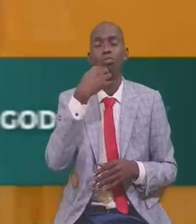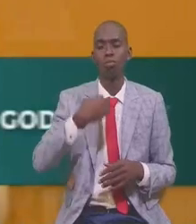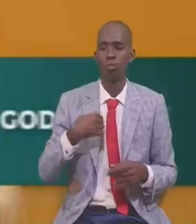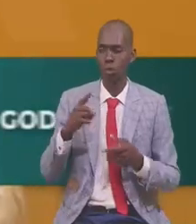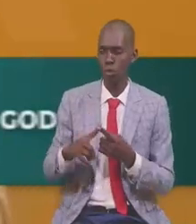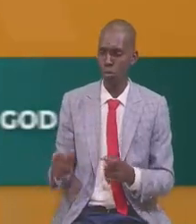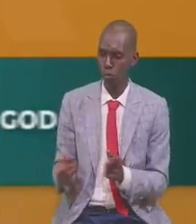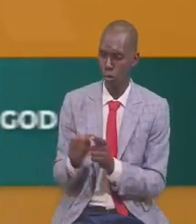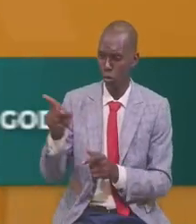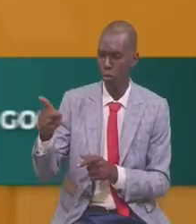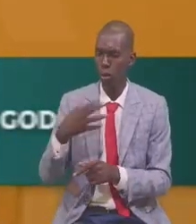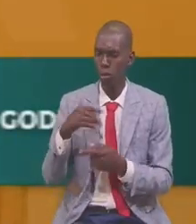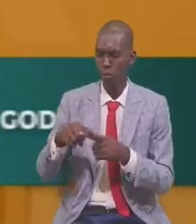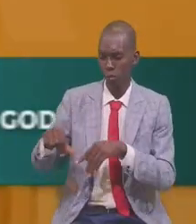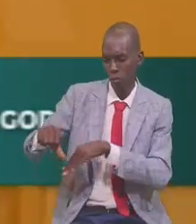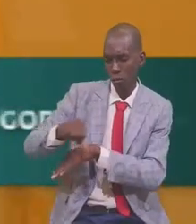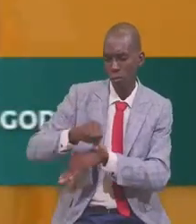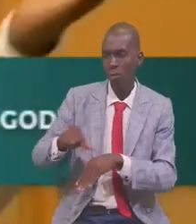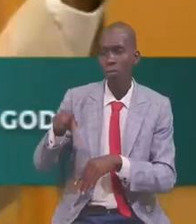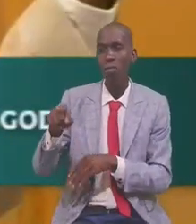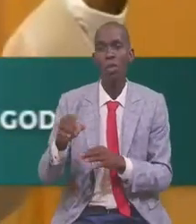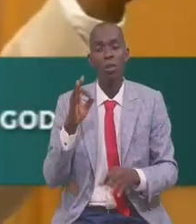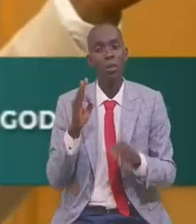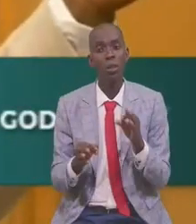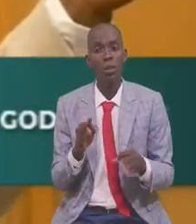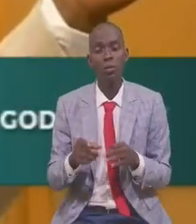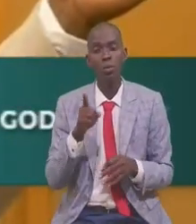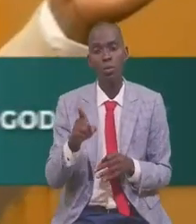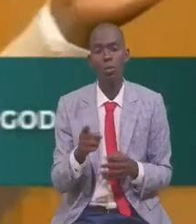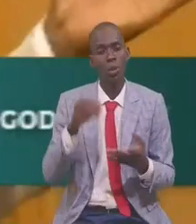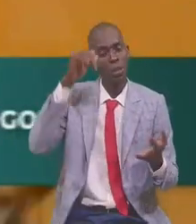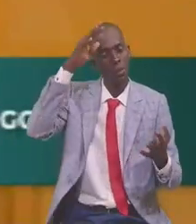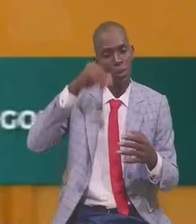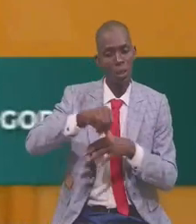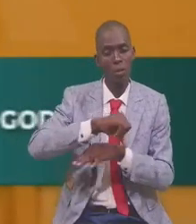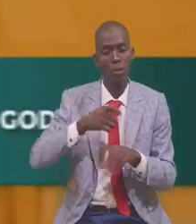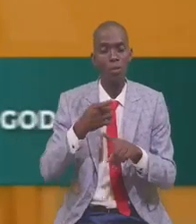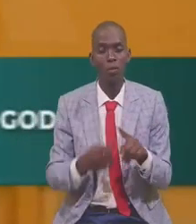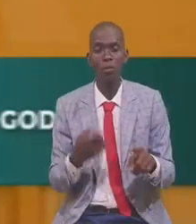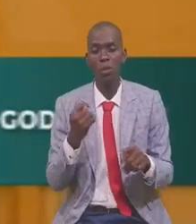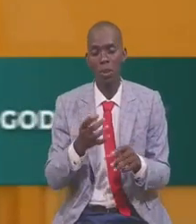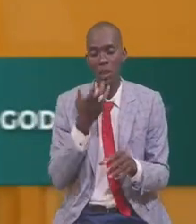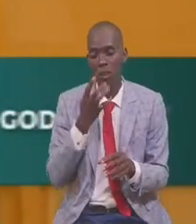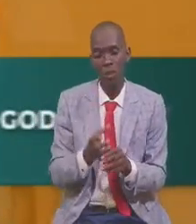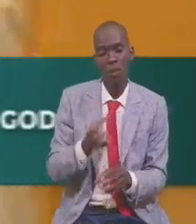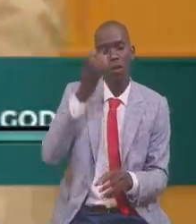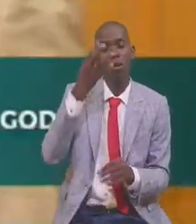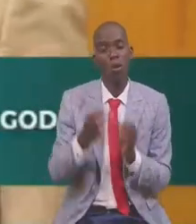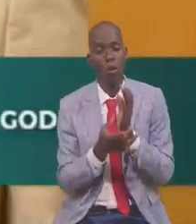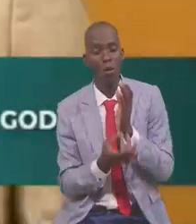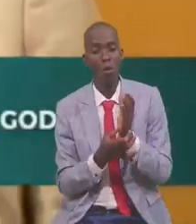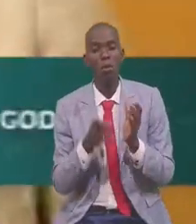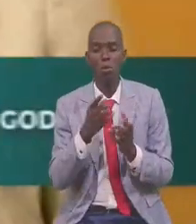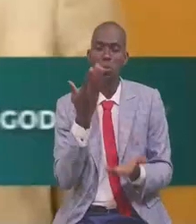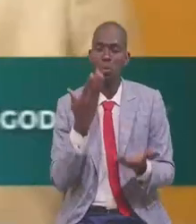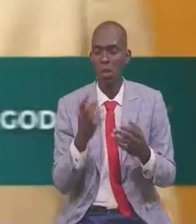t'oindre. Alors, si tu cherches l'onction d'une bouteille d'huile, tu vas rater l'onction. Oins-le